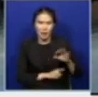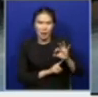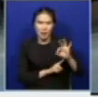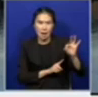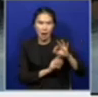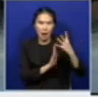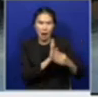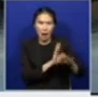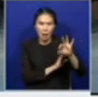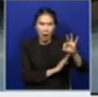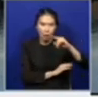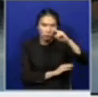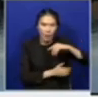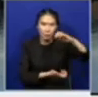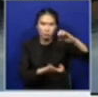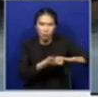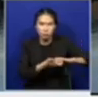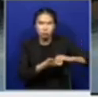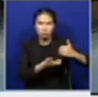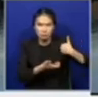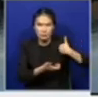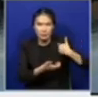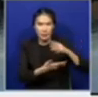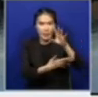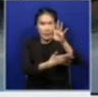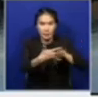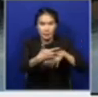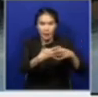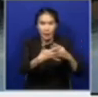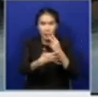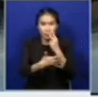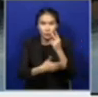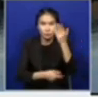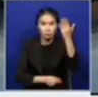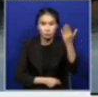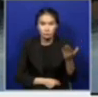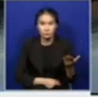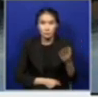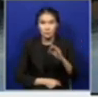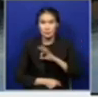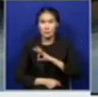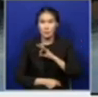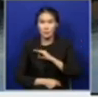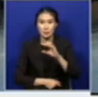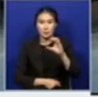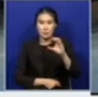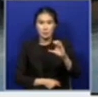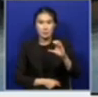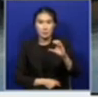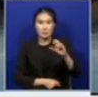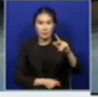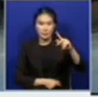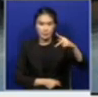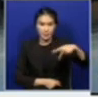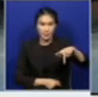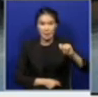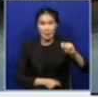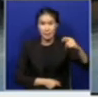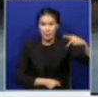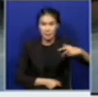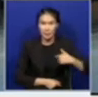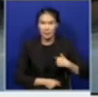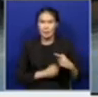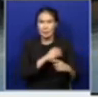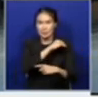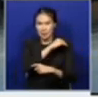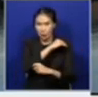ใหม่ก็มีสมาชิกเหลืออยู่11ประเทศค่ะซึ่งจากข้อมูลที่ฉันศึกษามานะคะปรากฏว่าใน11ประเทศนี้9ประเ